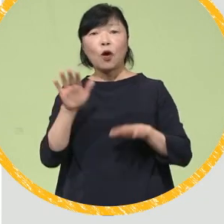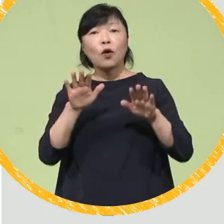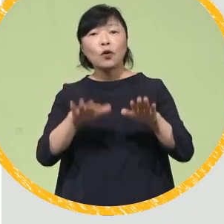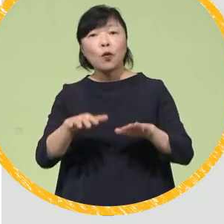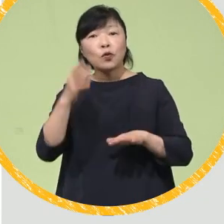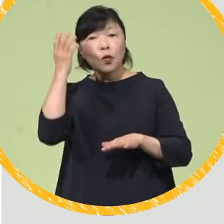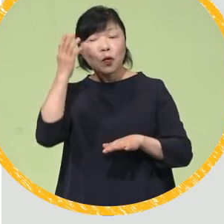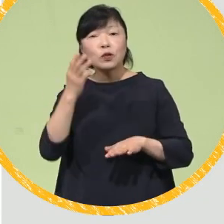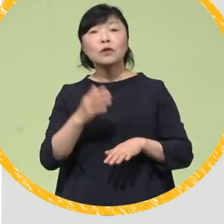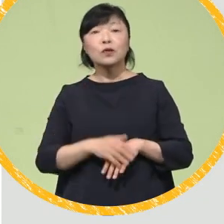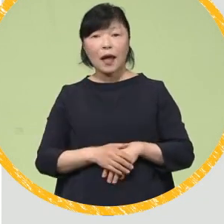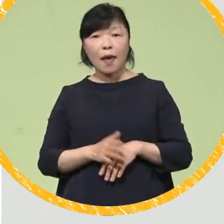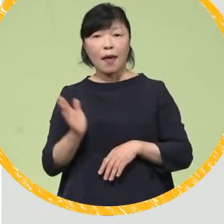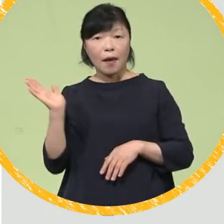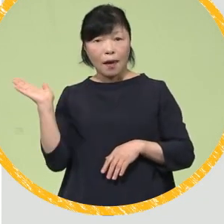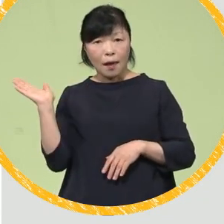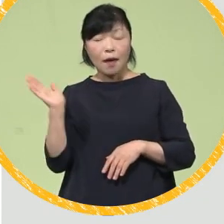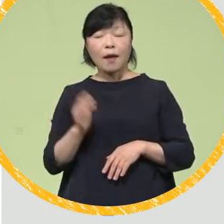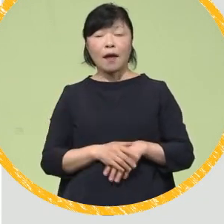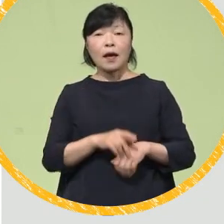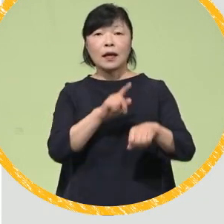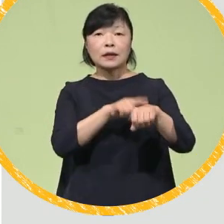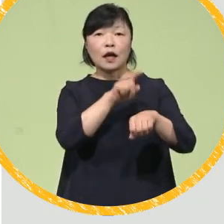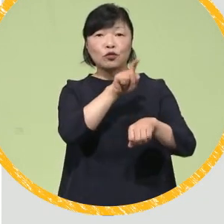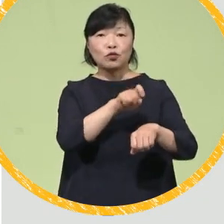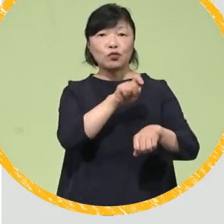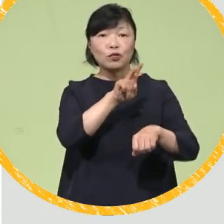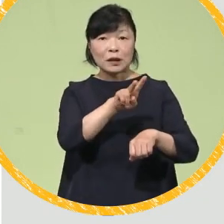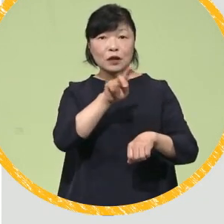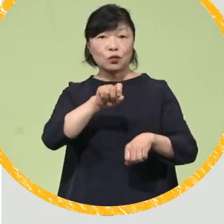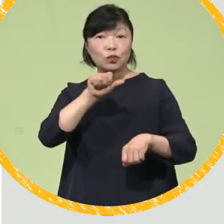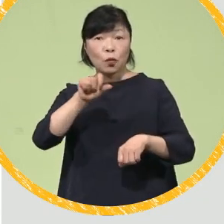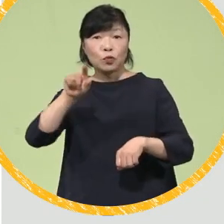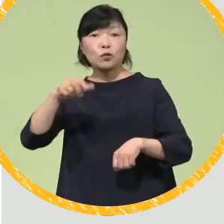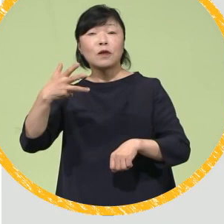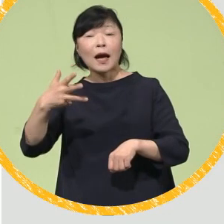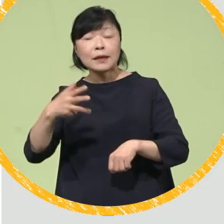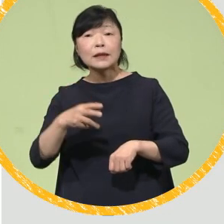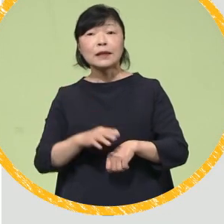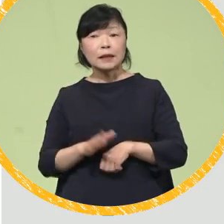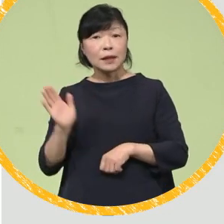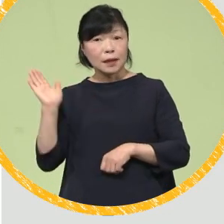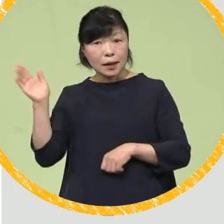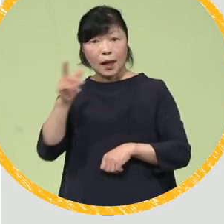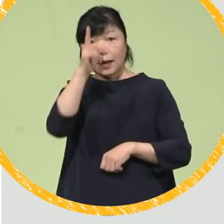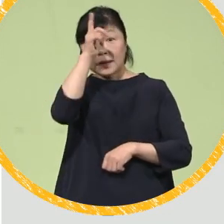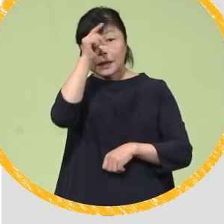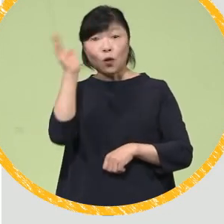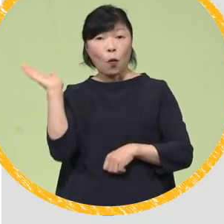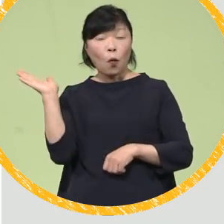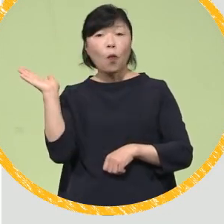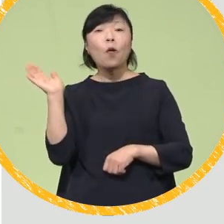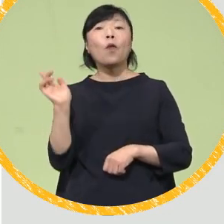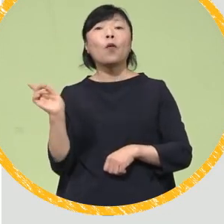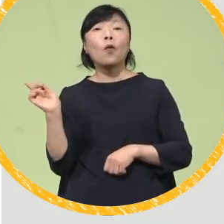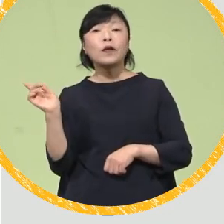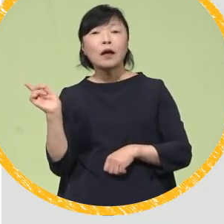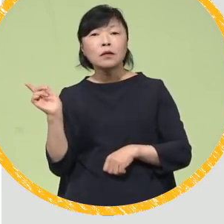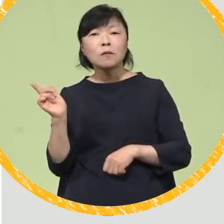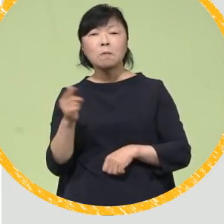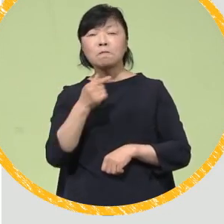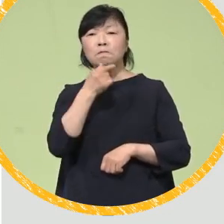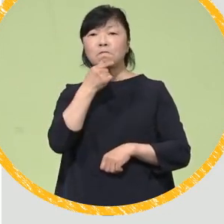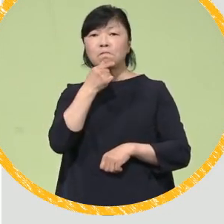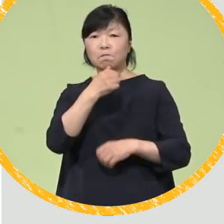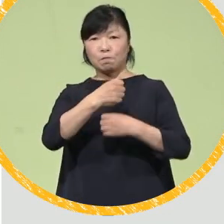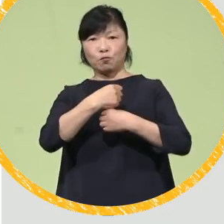測のところで真ん中のところで12時15時18時と26度25度と黄色の表示になってますが、こうなってくると警